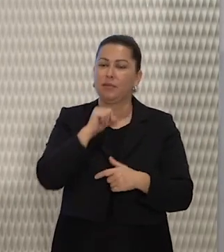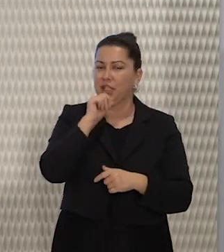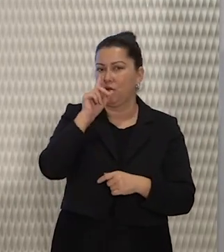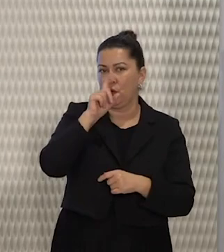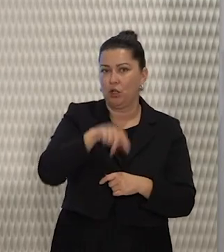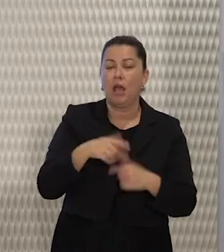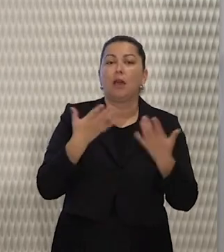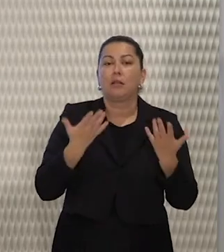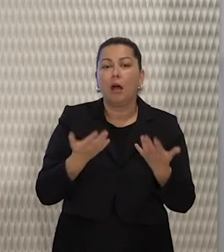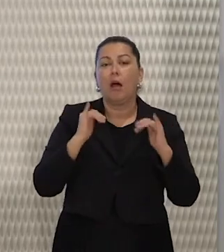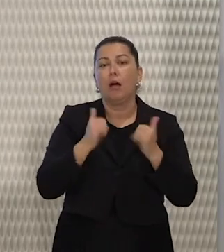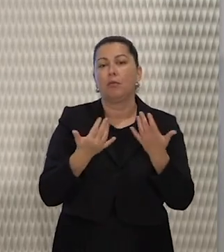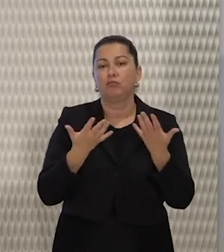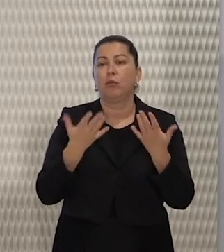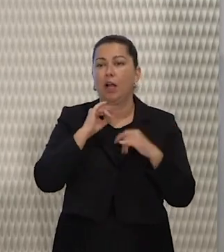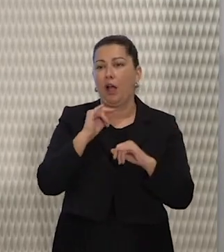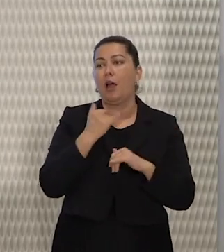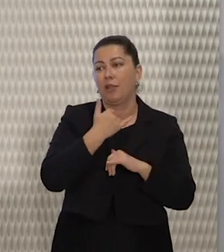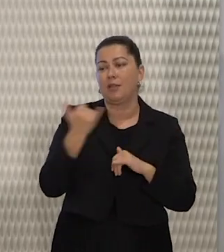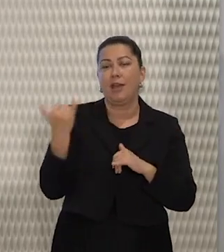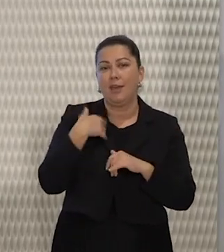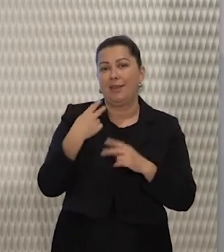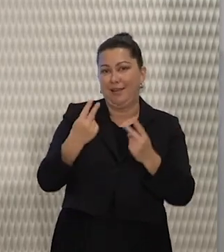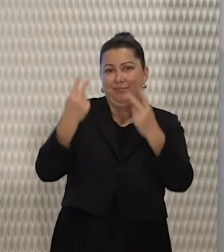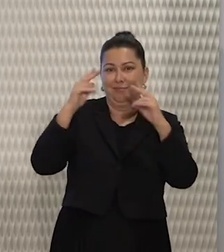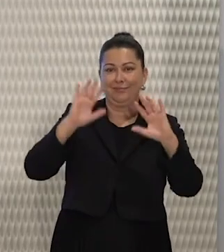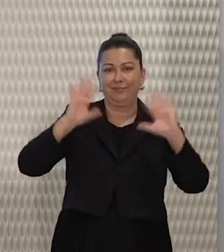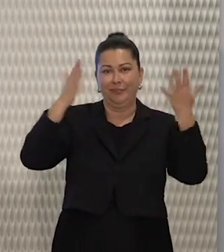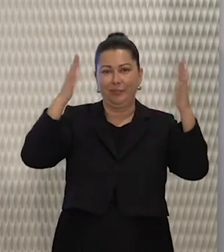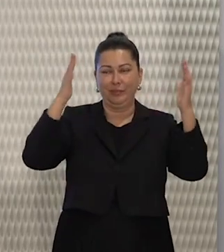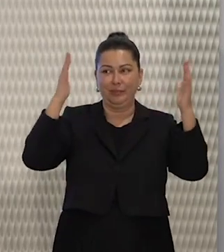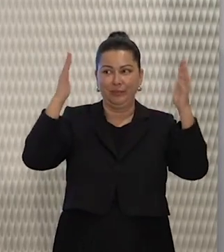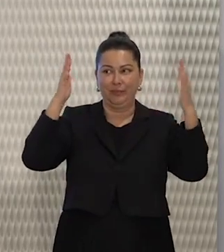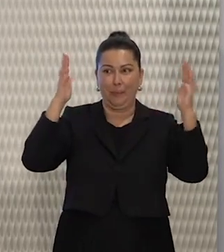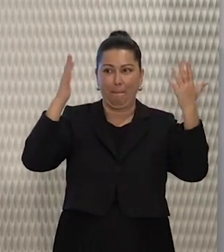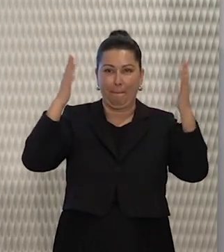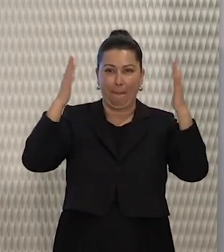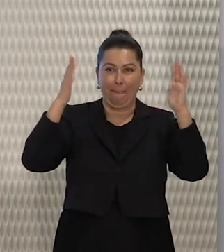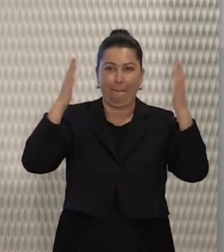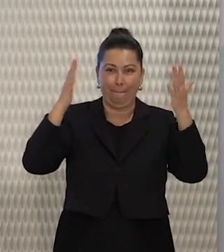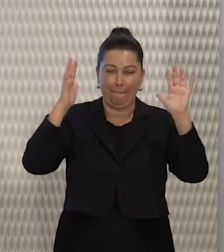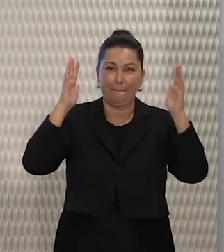schlecht. Da kann sich vielleicht jeder mal ein Bild machen. Dankeschön.